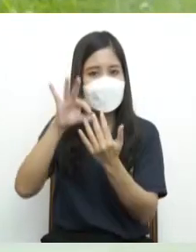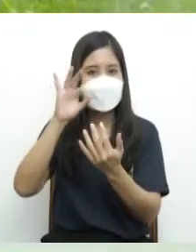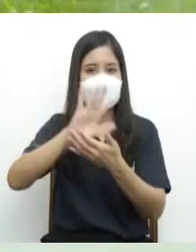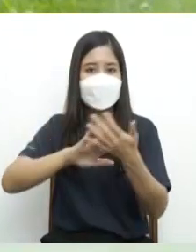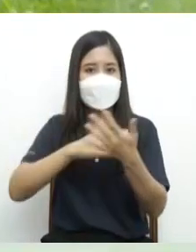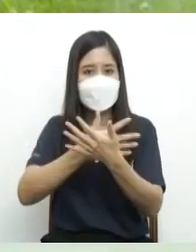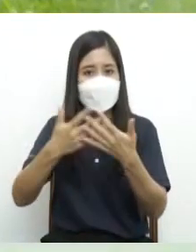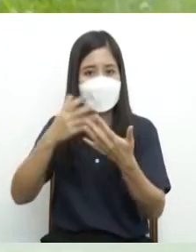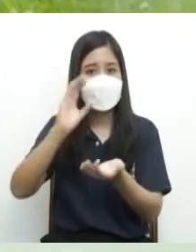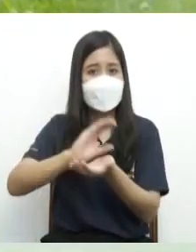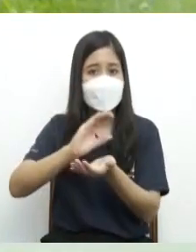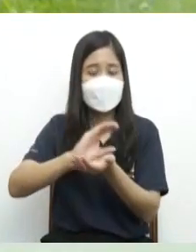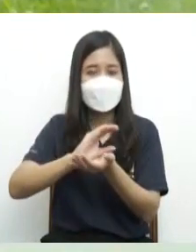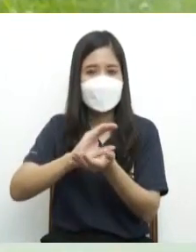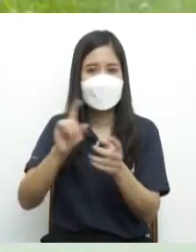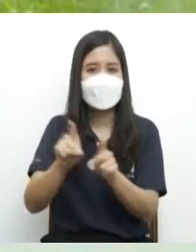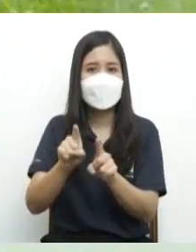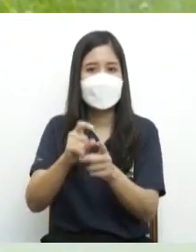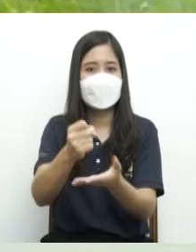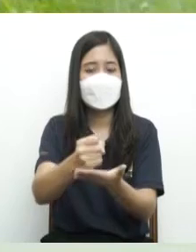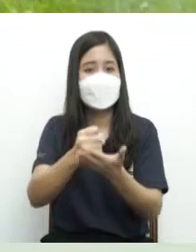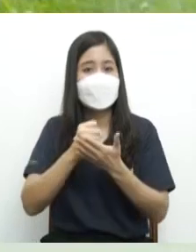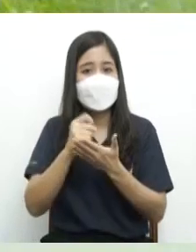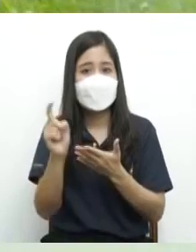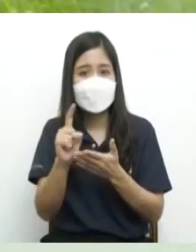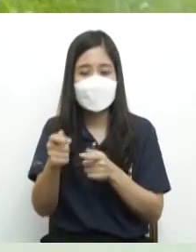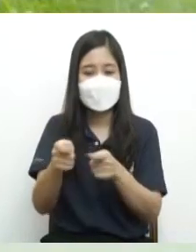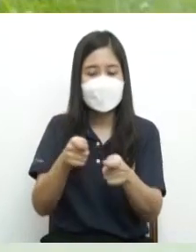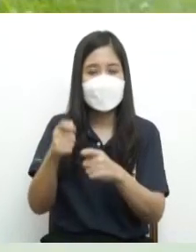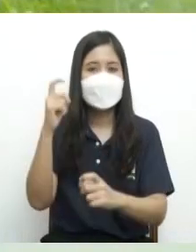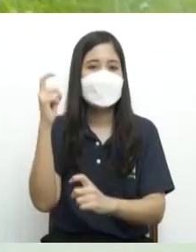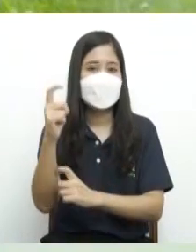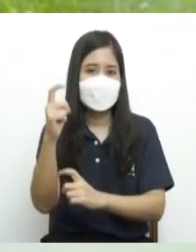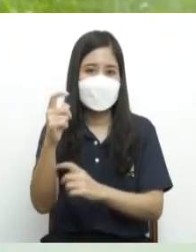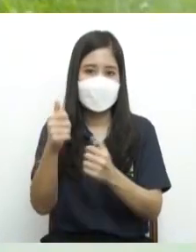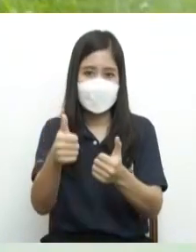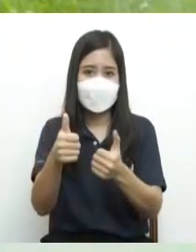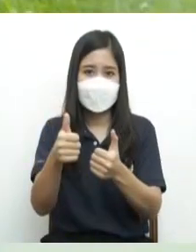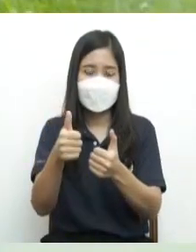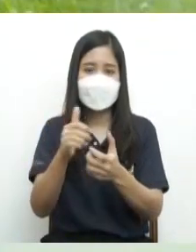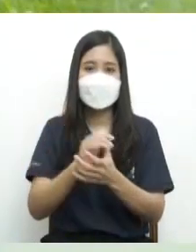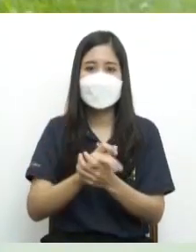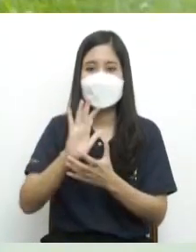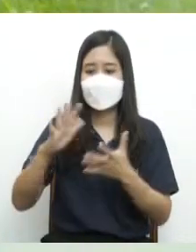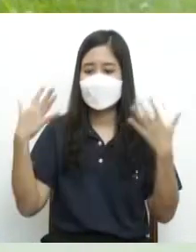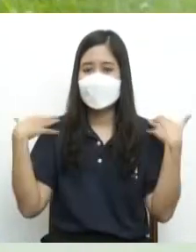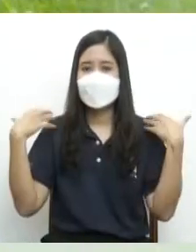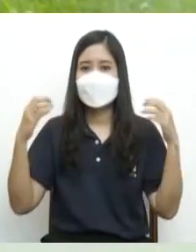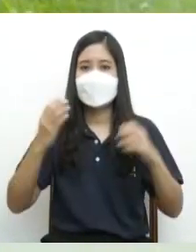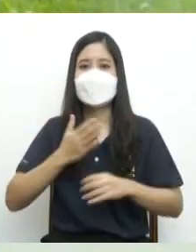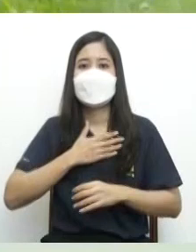ชน์เหมือนเป็นช่วยเป็นบริหารความเสี่ยงให้กับอาชีพของข้าราชการเราเมื่อตอนที่เราเก